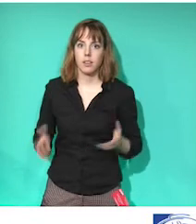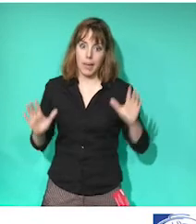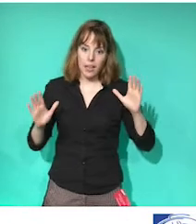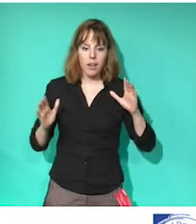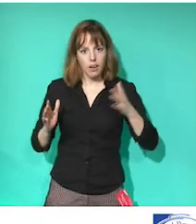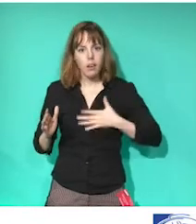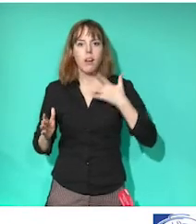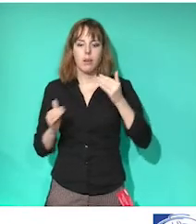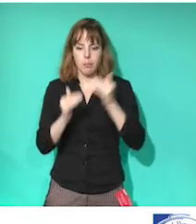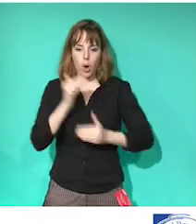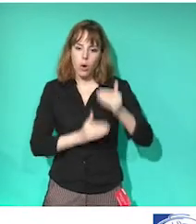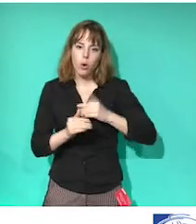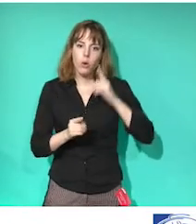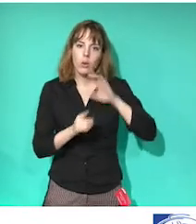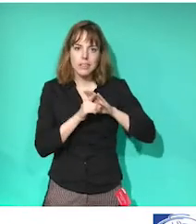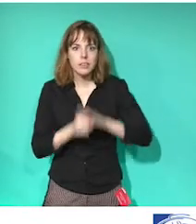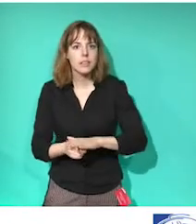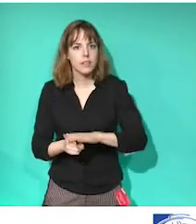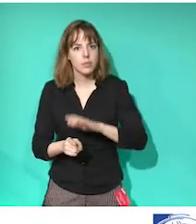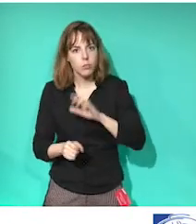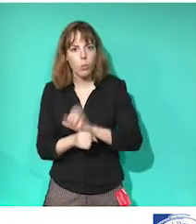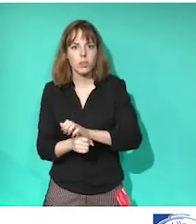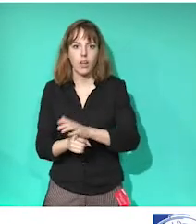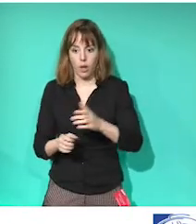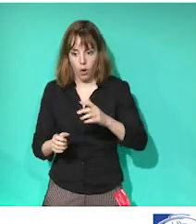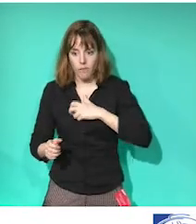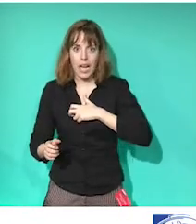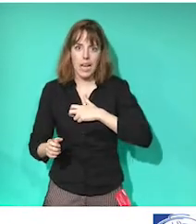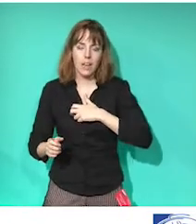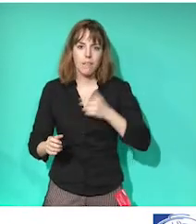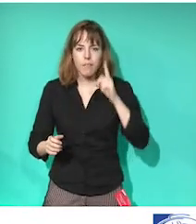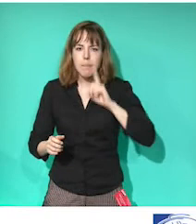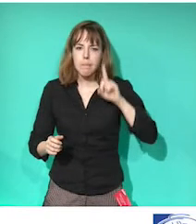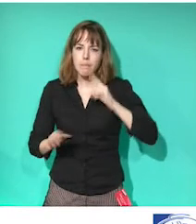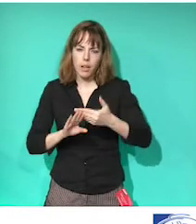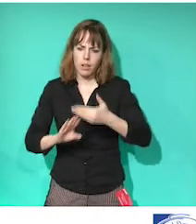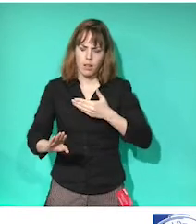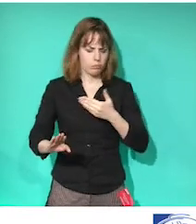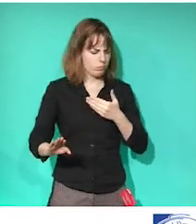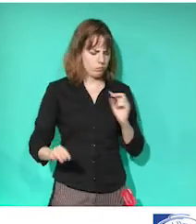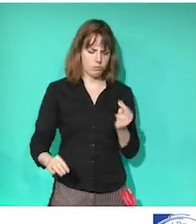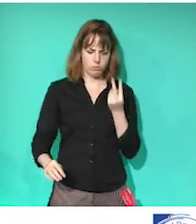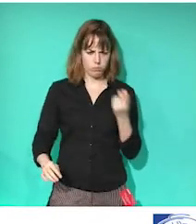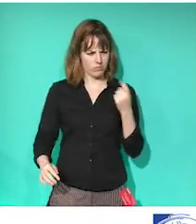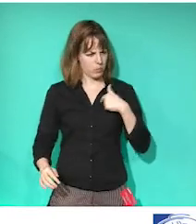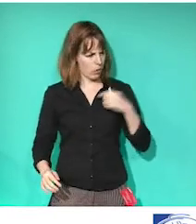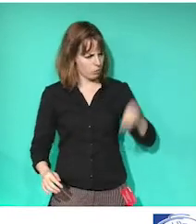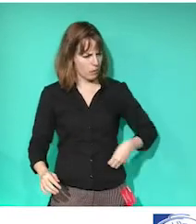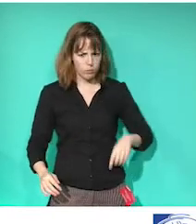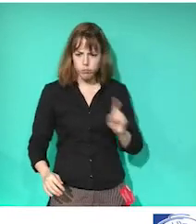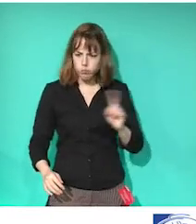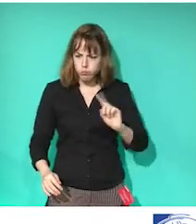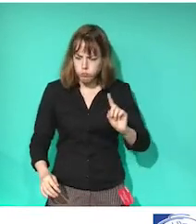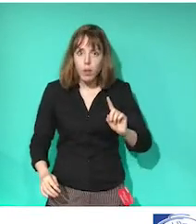grâce au plan sexisme, la possibilité de se mettre à distance pour pouvoir justement résister. Et c'est pour moi quelque